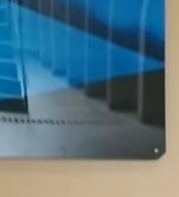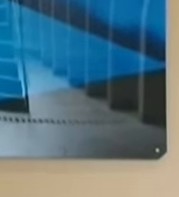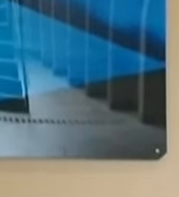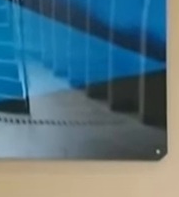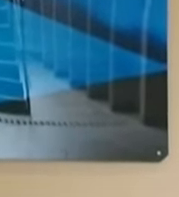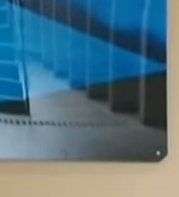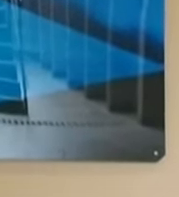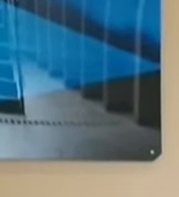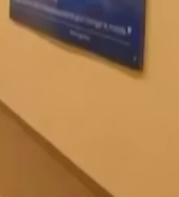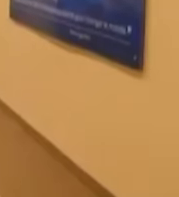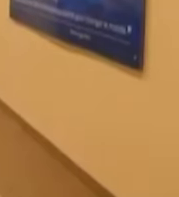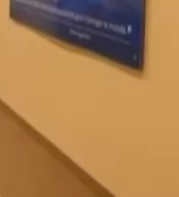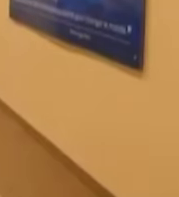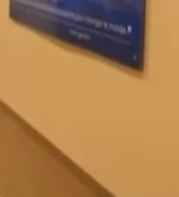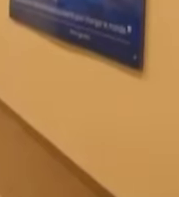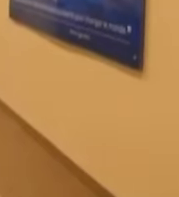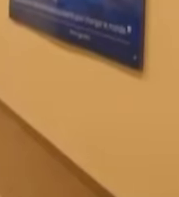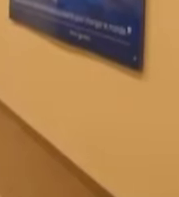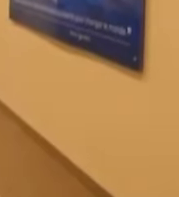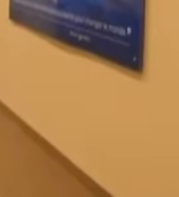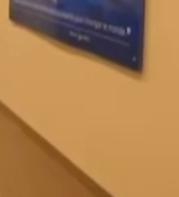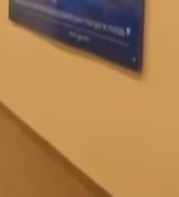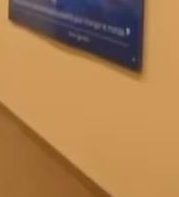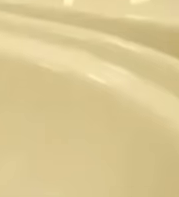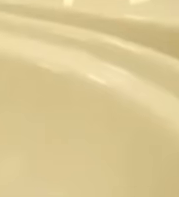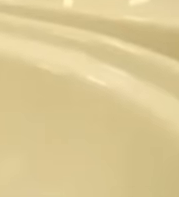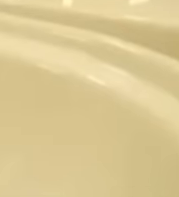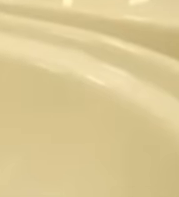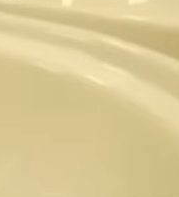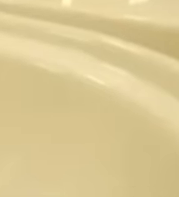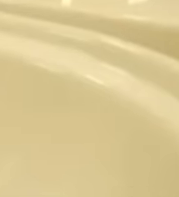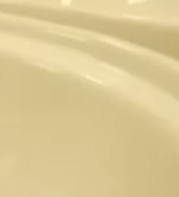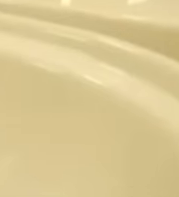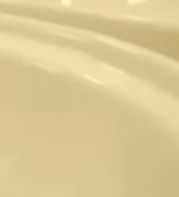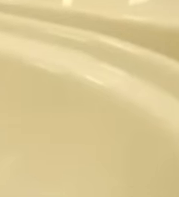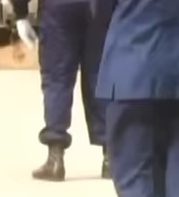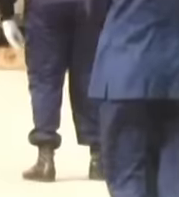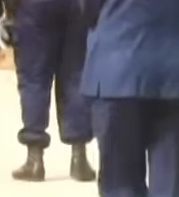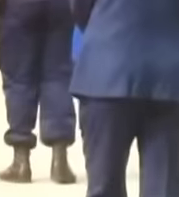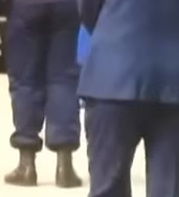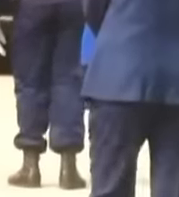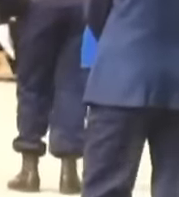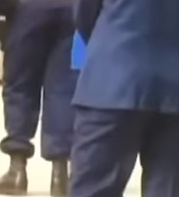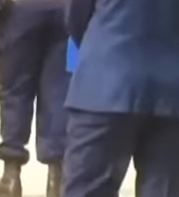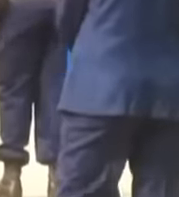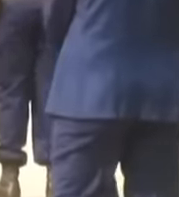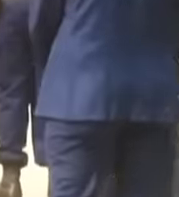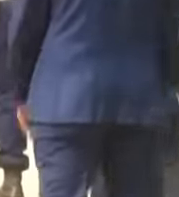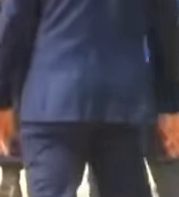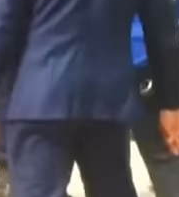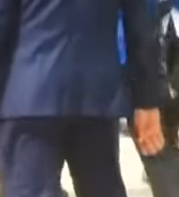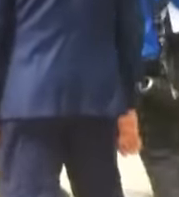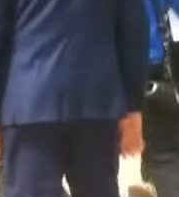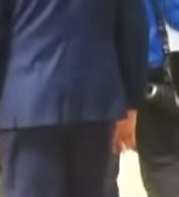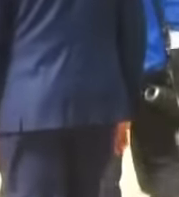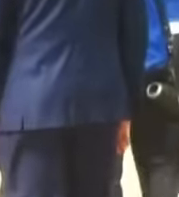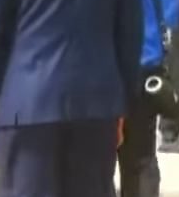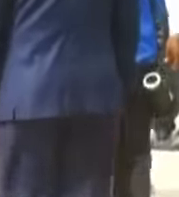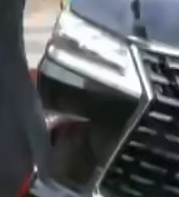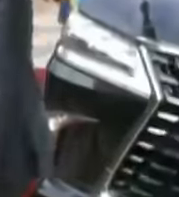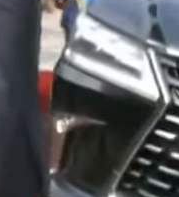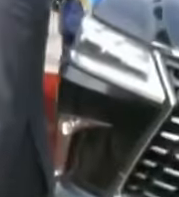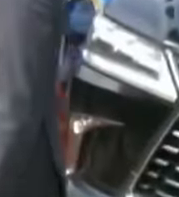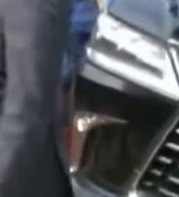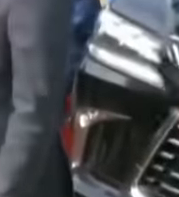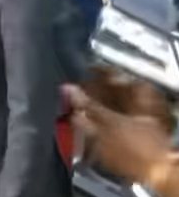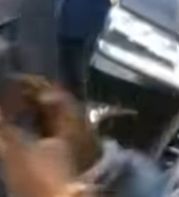chancelier des universités et instituts supérieurs dans le secteur de l'enseignement en entièreté. Félix-Antoine Tshisekedi Tshilombo a fait le